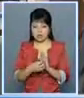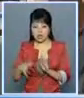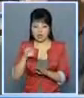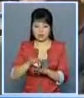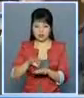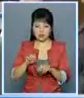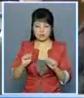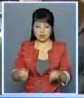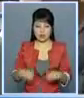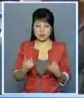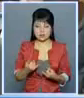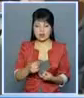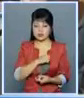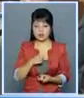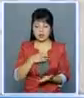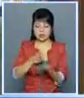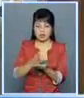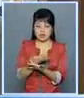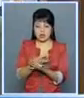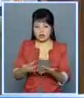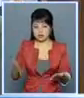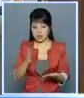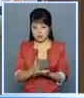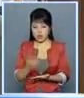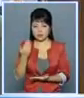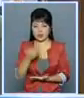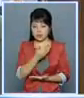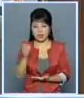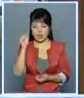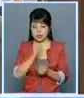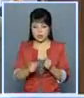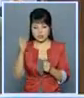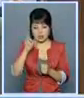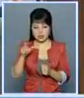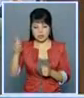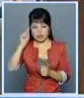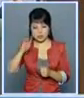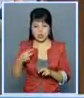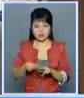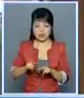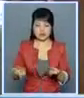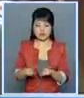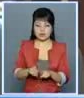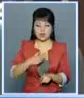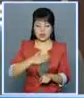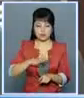бір арғараты бағыты болады. Өздеріңіз білесіздер, бұл елбасының жолдауында бізге берілген